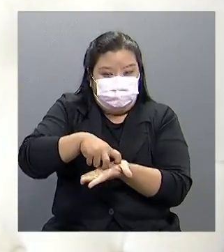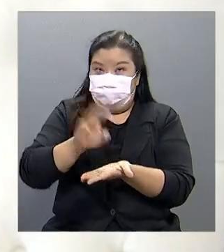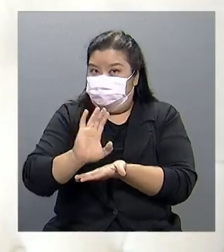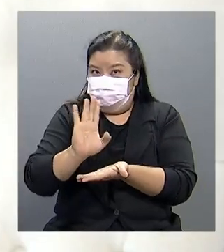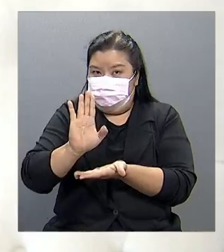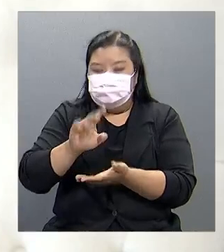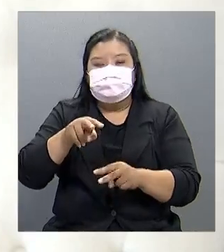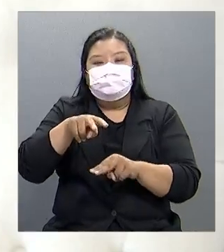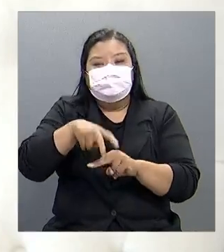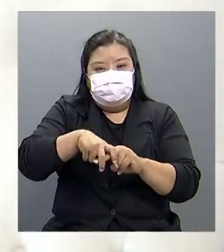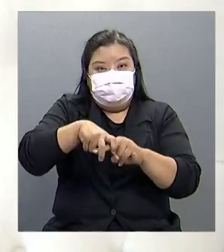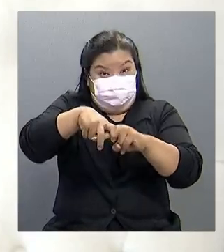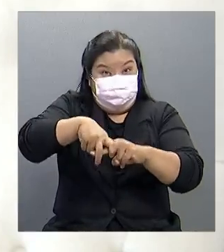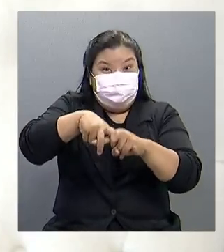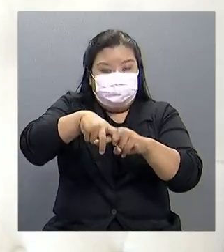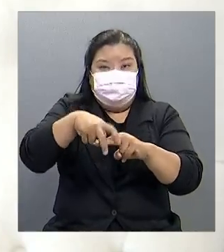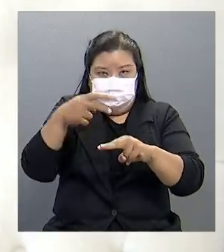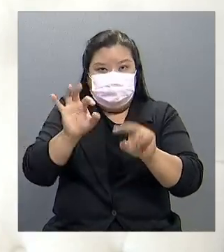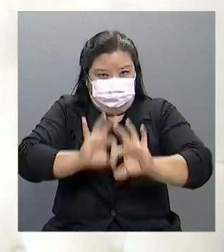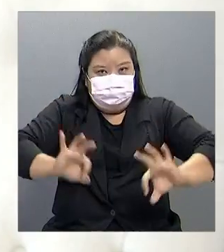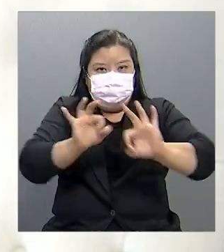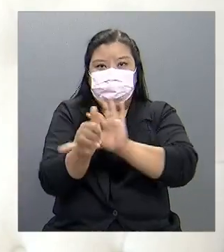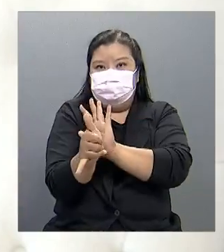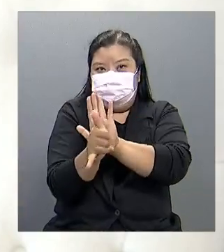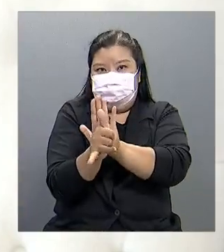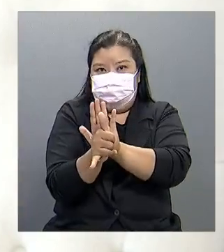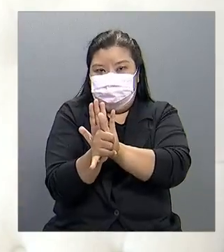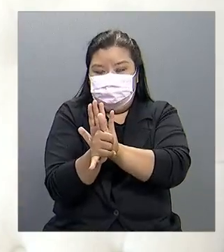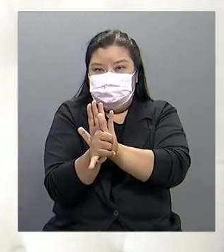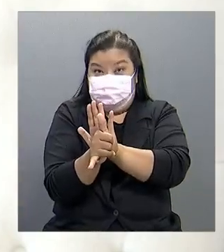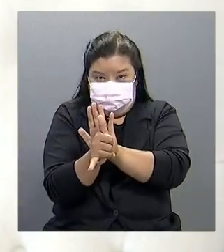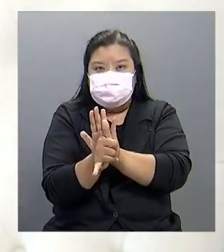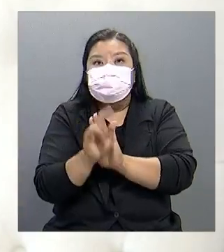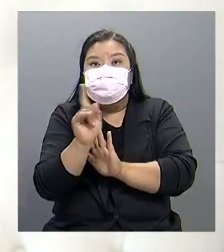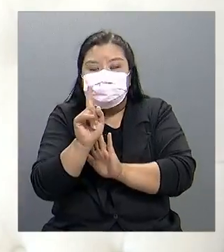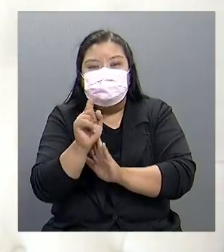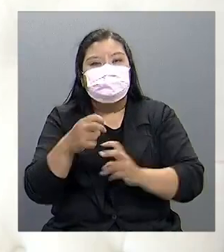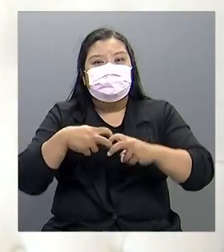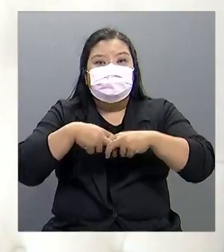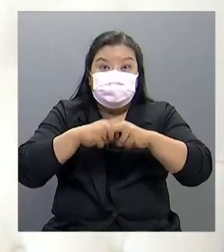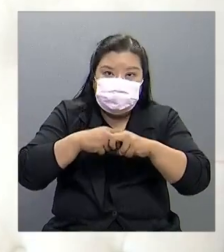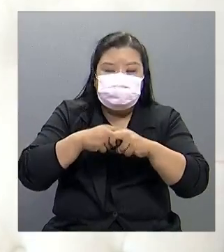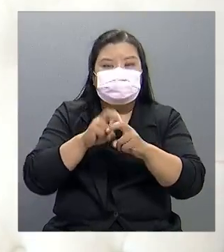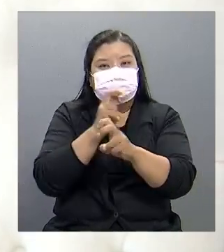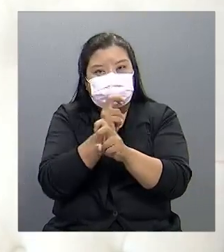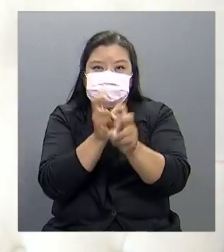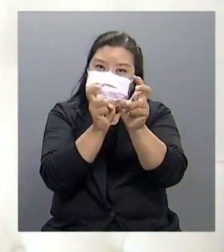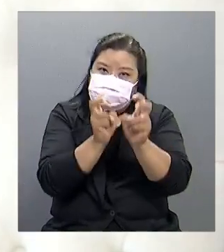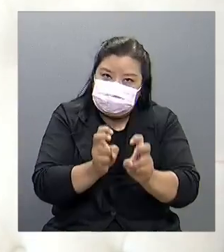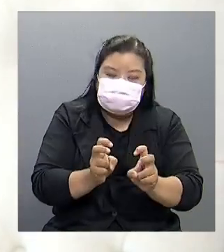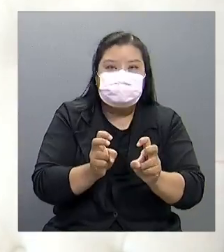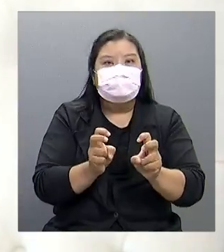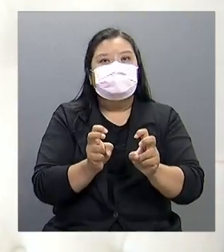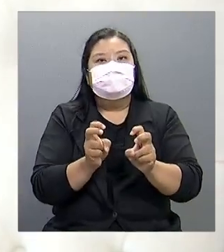พนักนะครับแค่นี้ก็จะทำให้โอกาสการเกิดข้อเข่าเสื่อมแล้วก็หลังที่เป็นกระดูกยุบเนี่ย